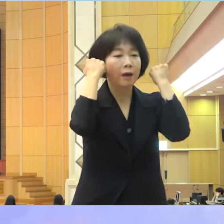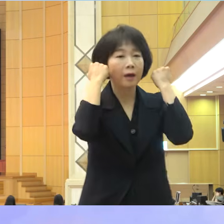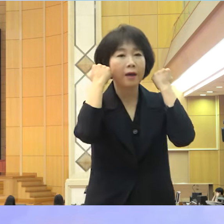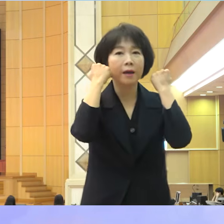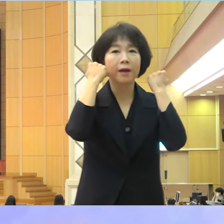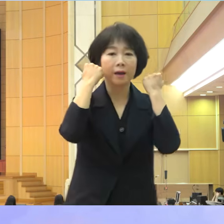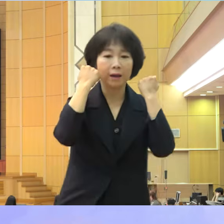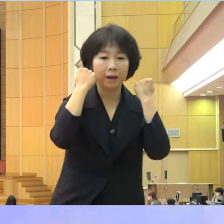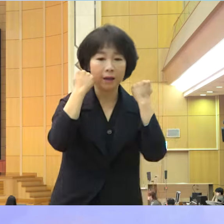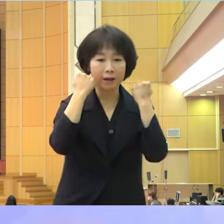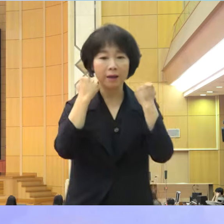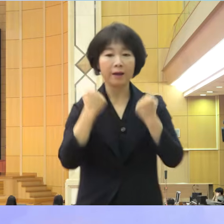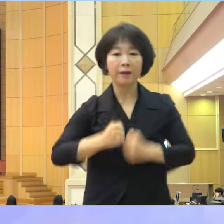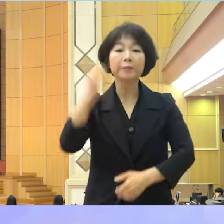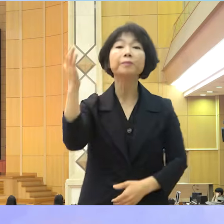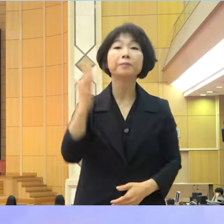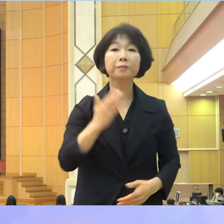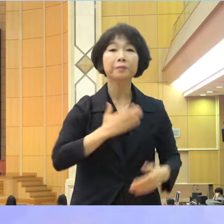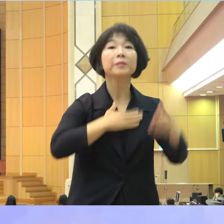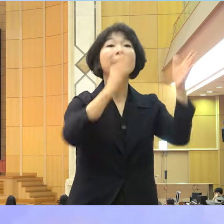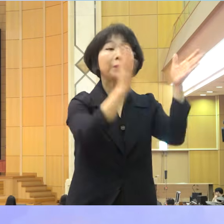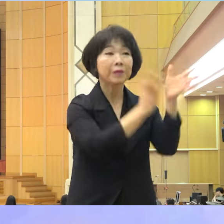살아계시네. 난